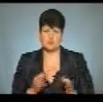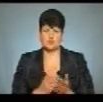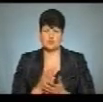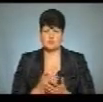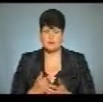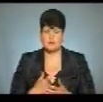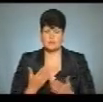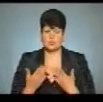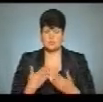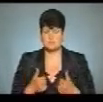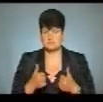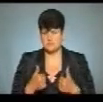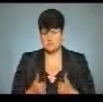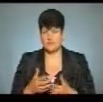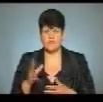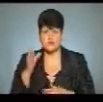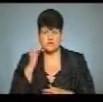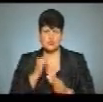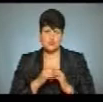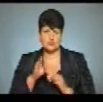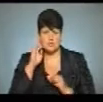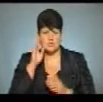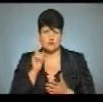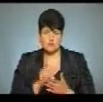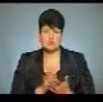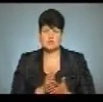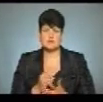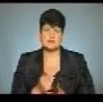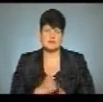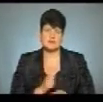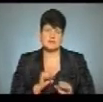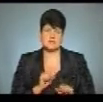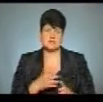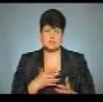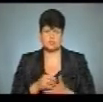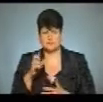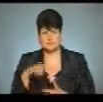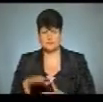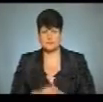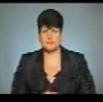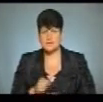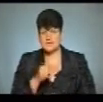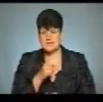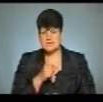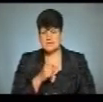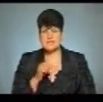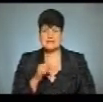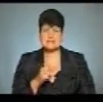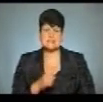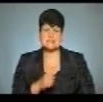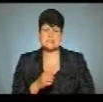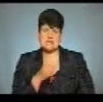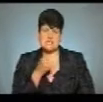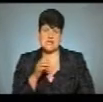ставлюсь позитивно. Я вважаю, що кожен чоловік повинен відслужити в армії і захищати свою батьківщину. Старшина Віктор Глов'юк